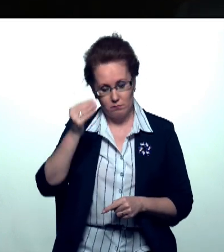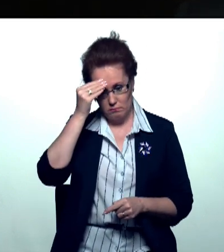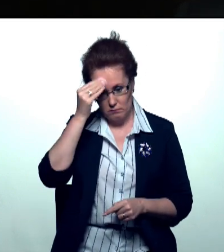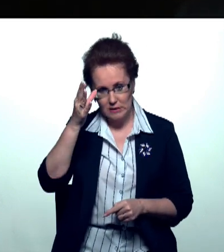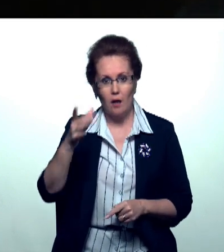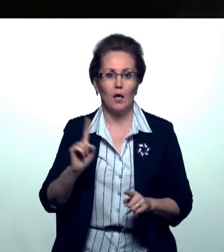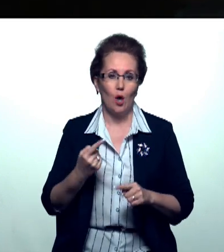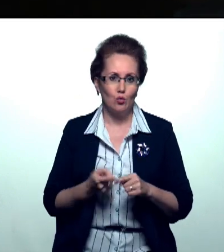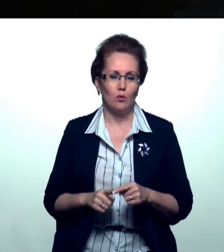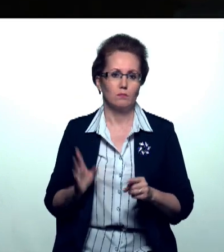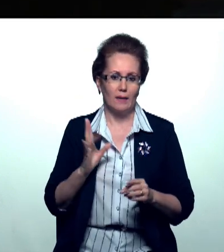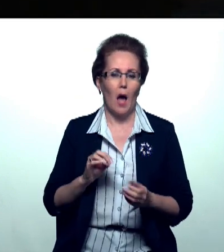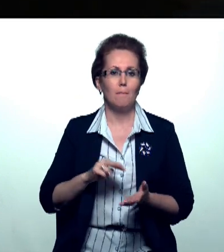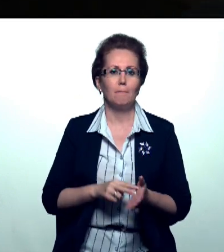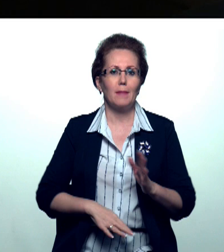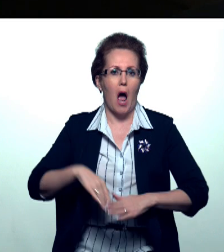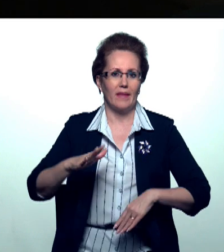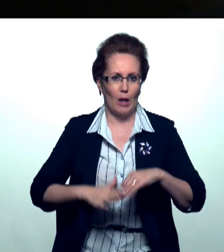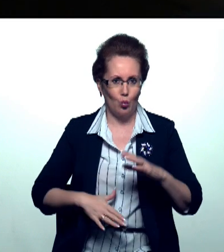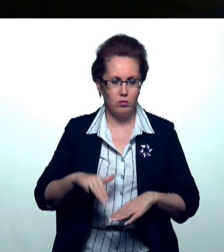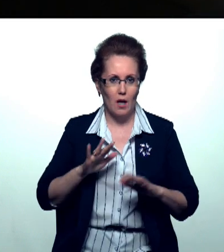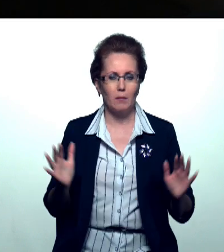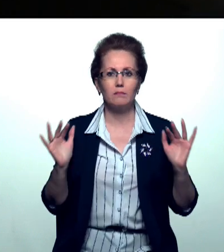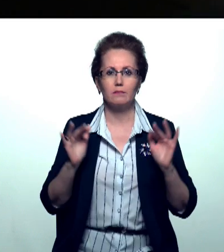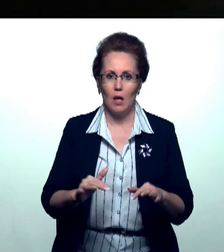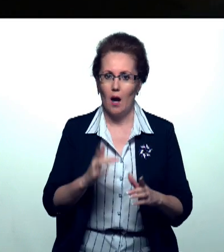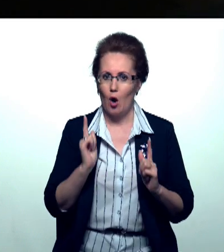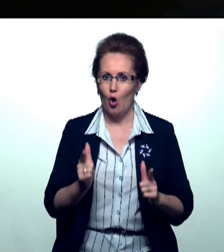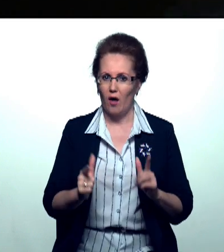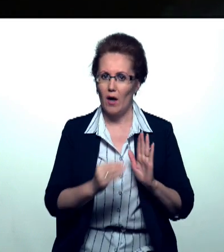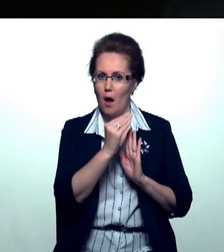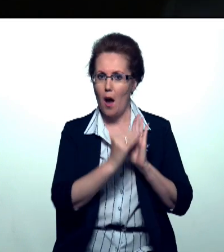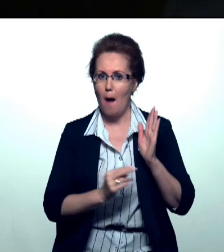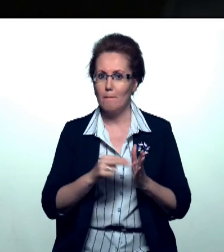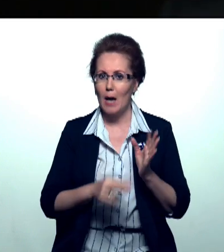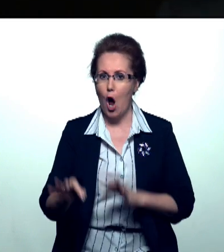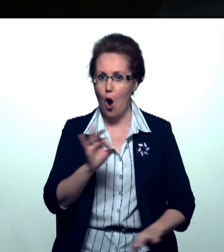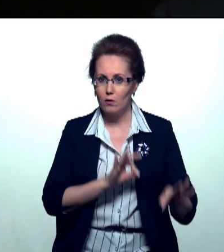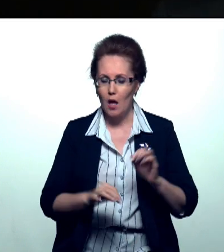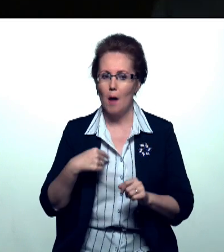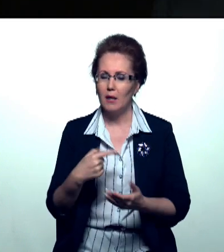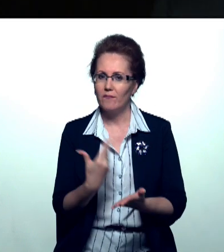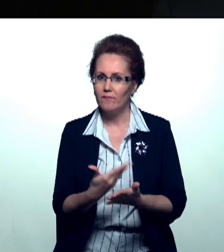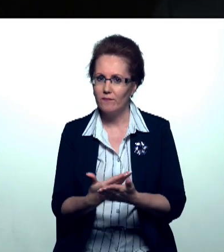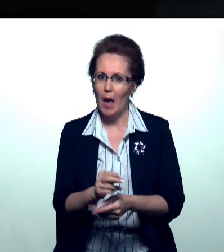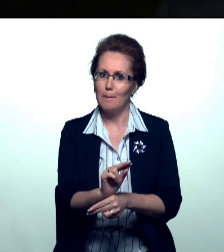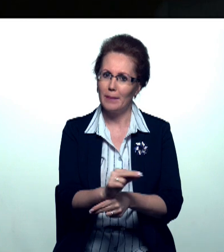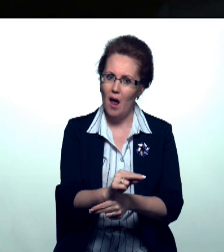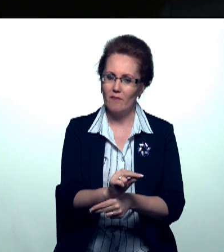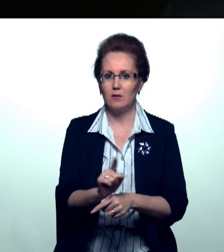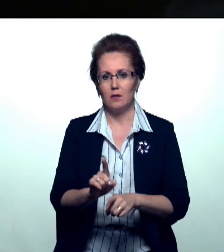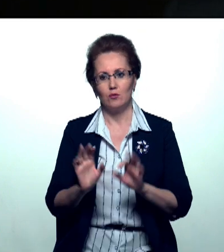накладываются на практические проекты ребят. Все ребята сегодня пришли сюда с проектами со своими. И мы просто будем правильно говорить, вот